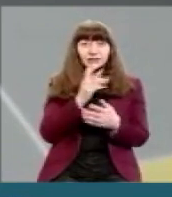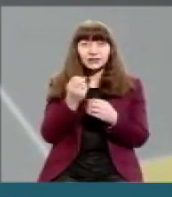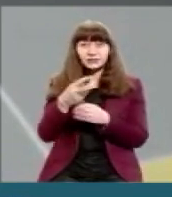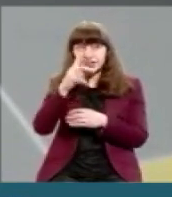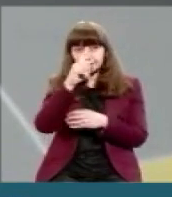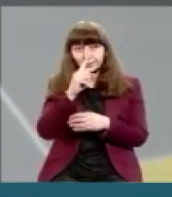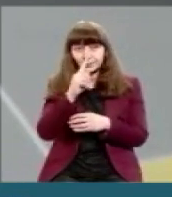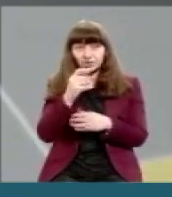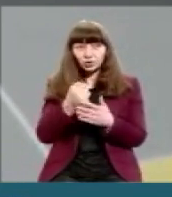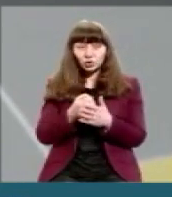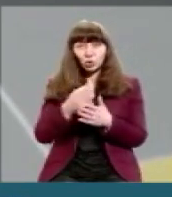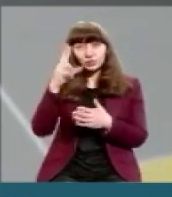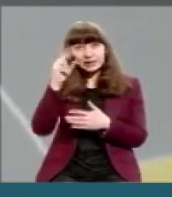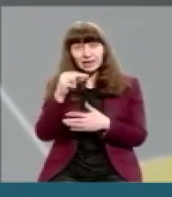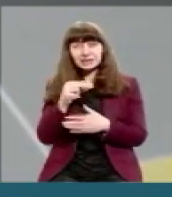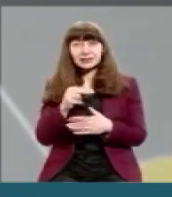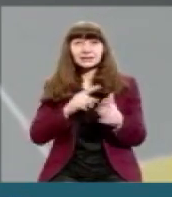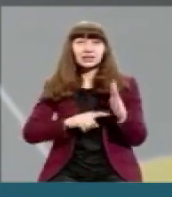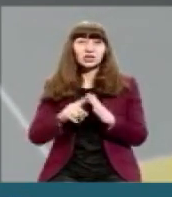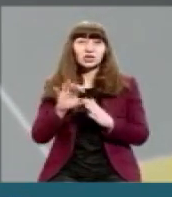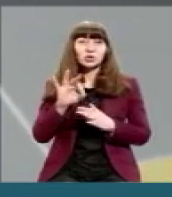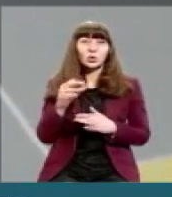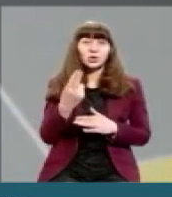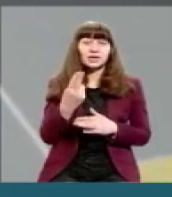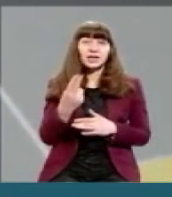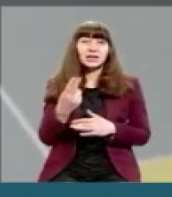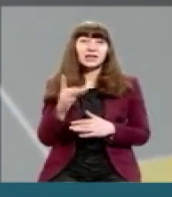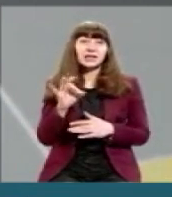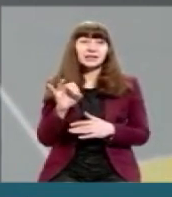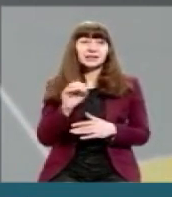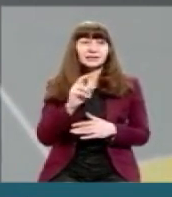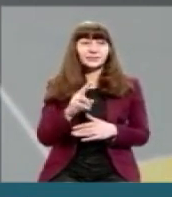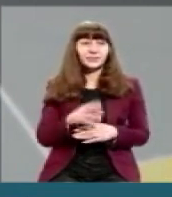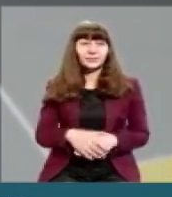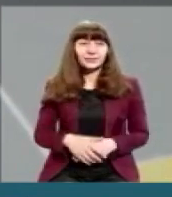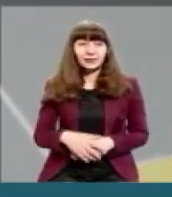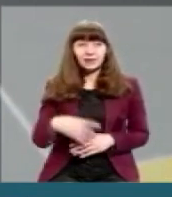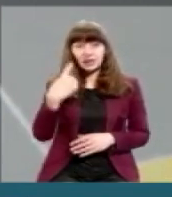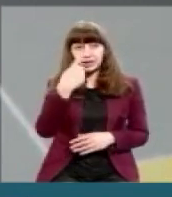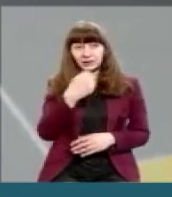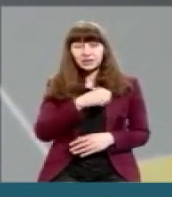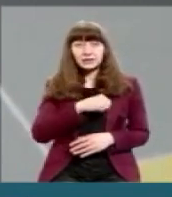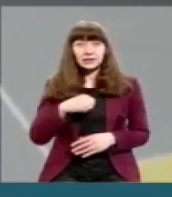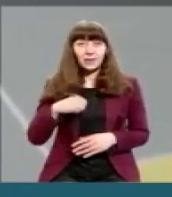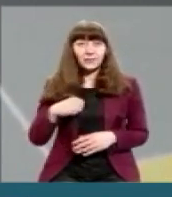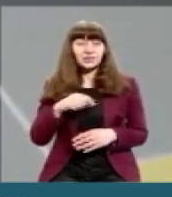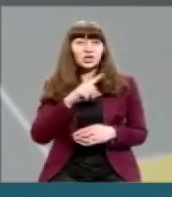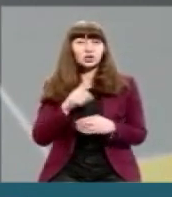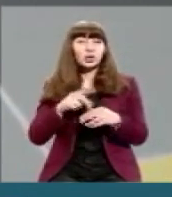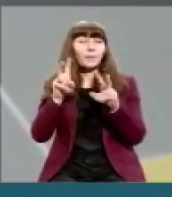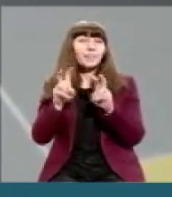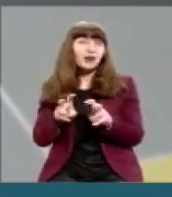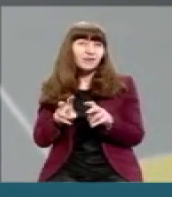12 месяцев до даты наступления социального риска по листу временной нетрудоспособности. Лица самостоятельно должны